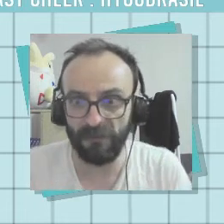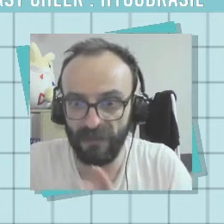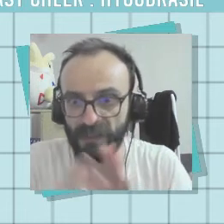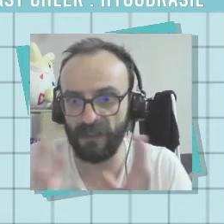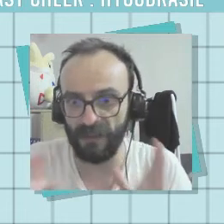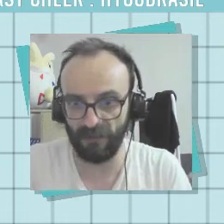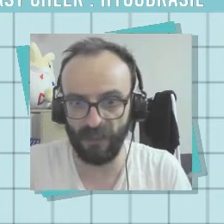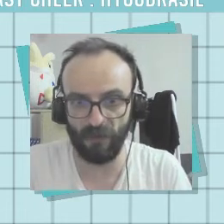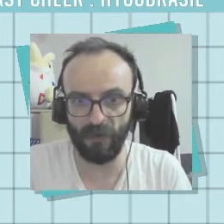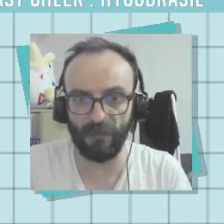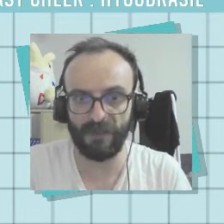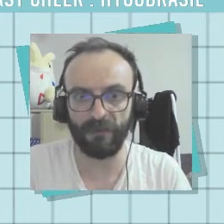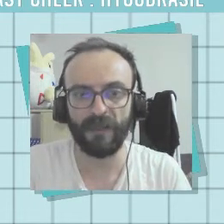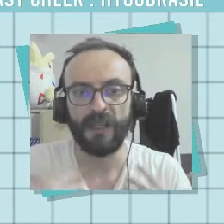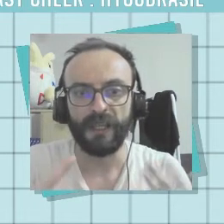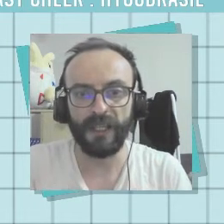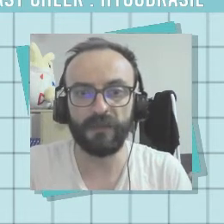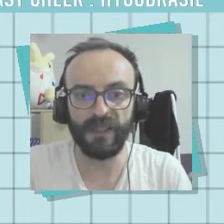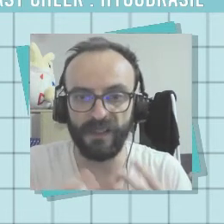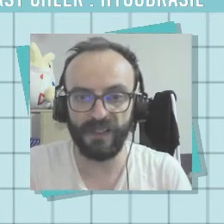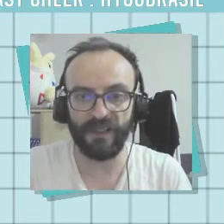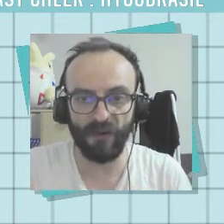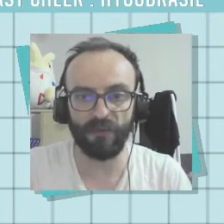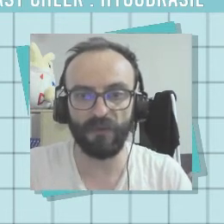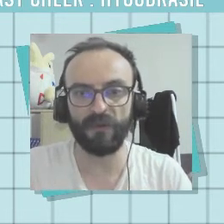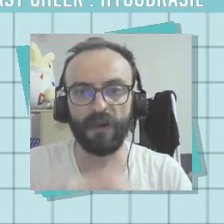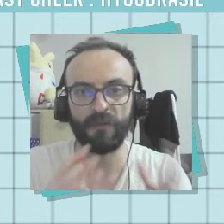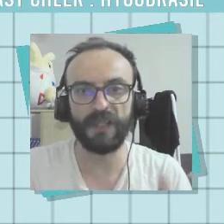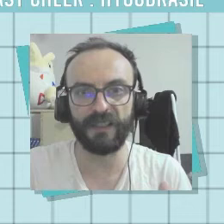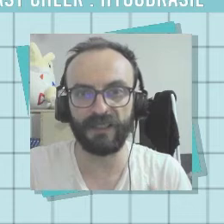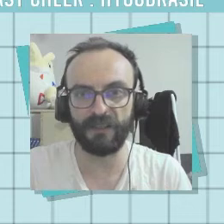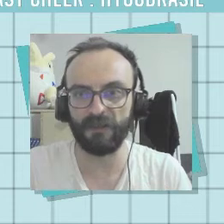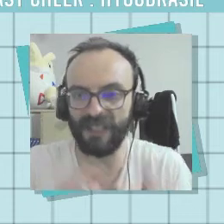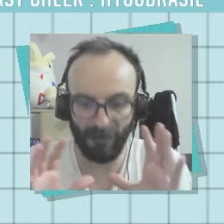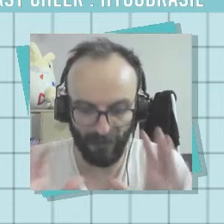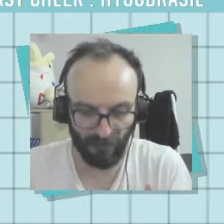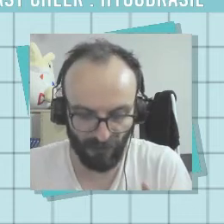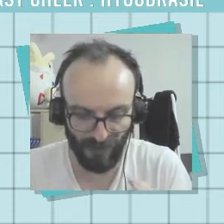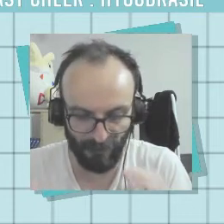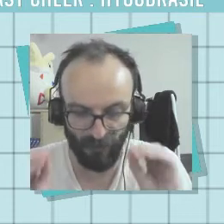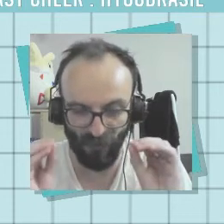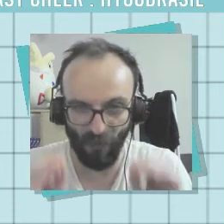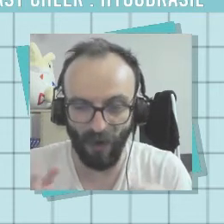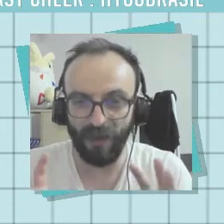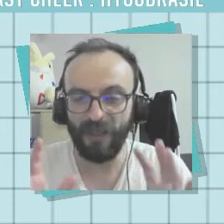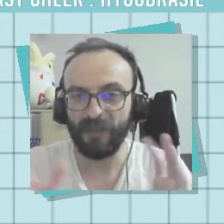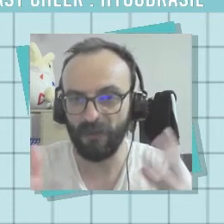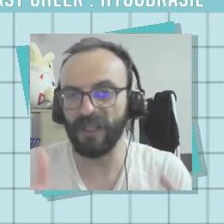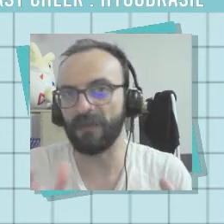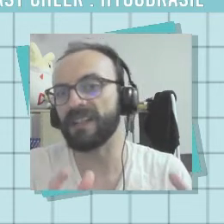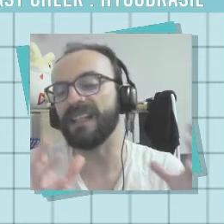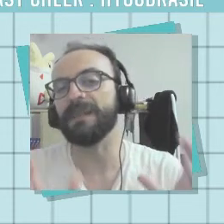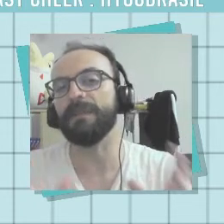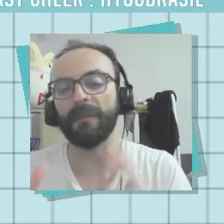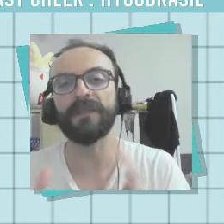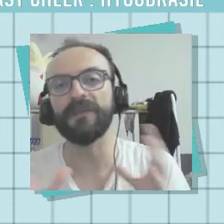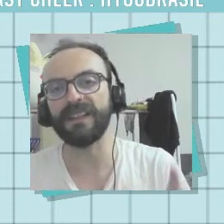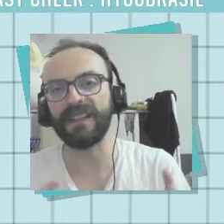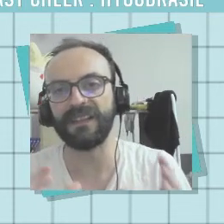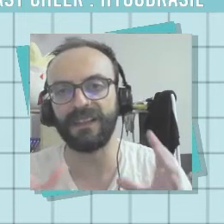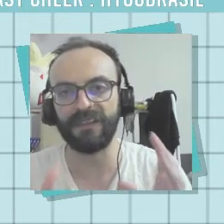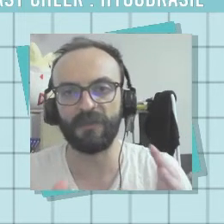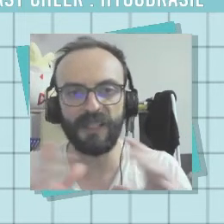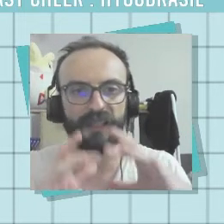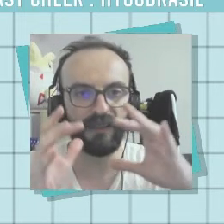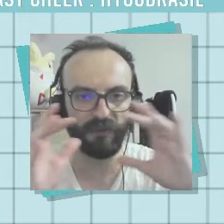Python, donc ça je sais que c'est le langage de programmation, et il utilise TensorFlow, Object Detection, je sais pas trop ce que c'est, mais je crois que c'est un logiciel qui permet de